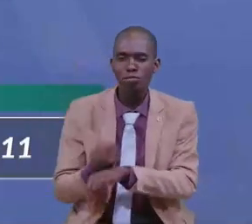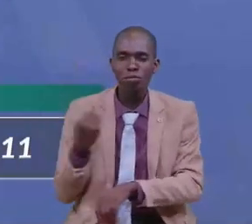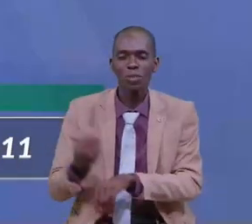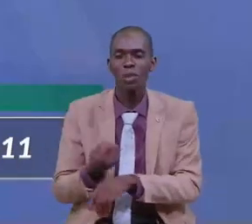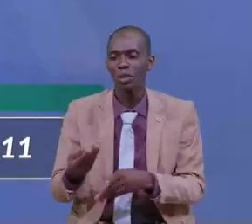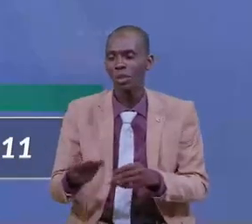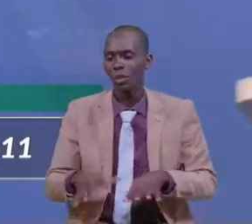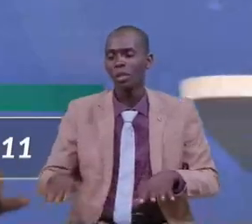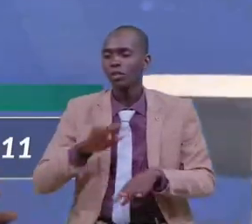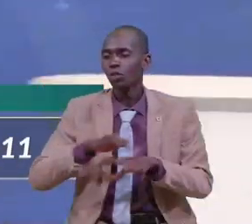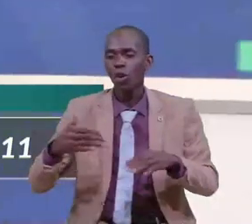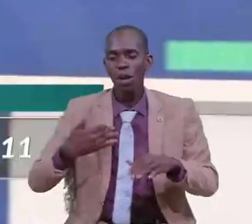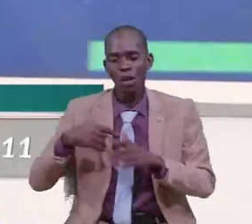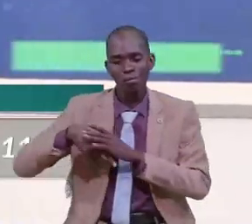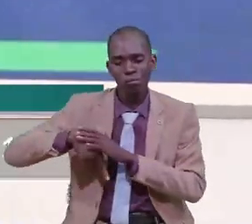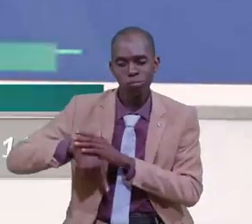n'avait pas de racines.